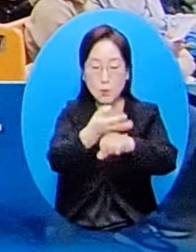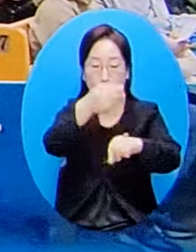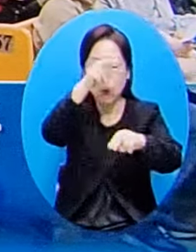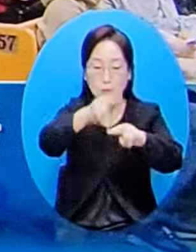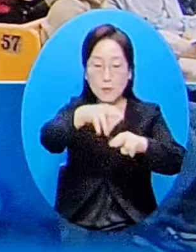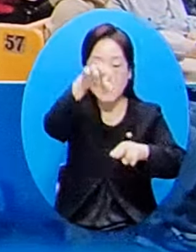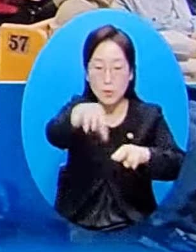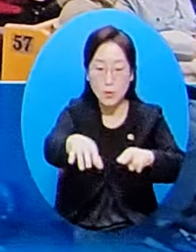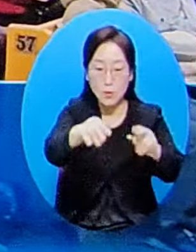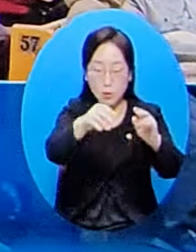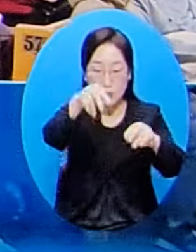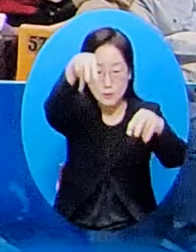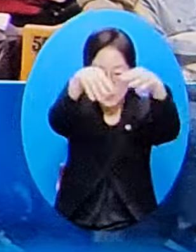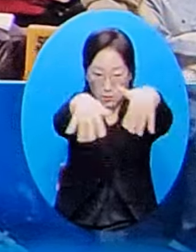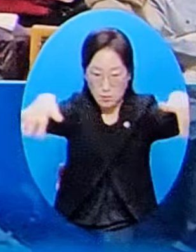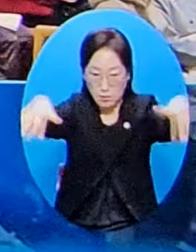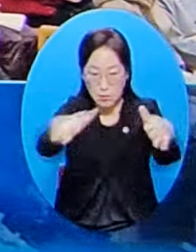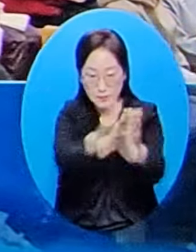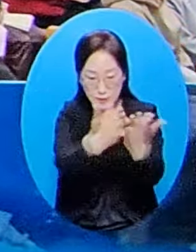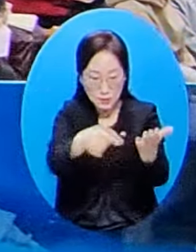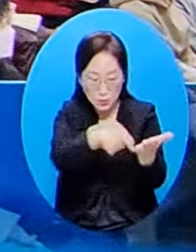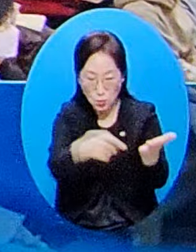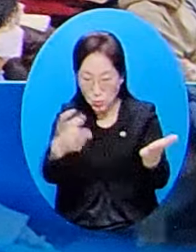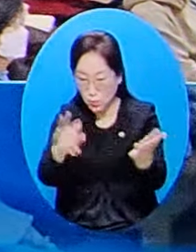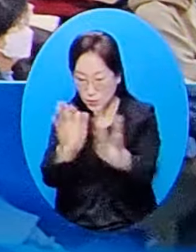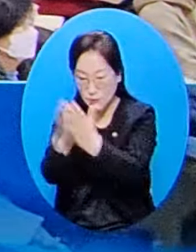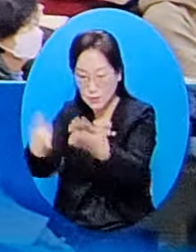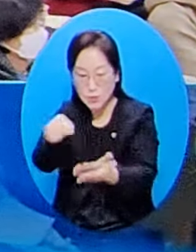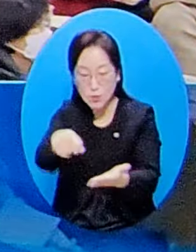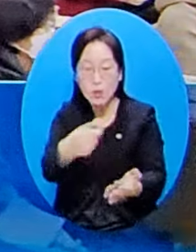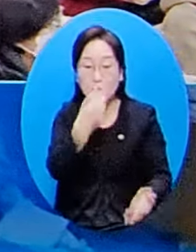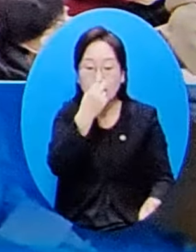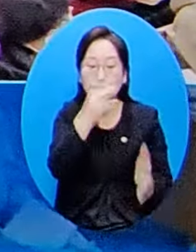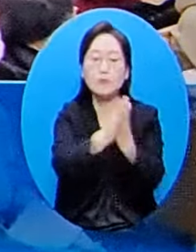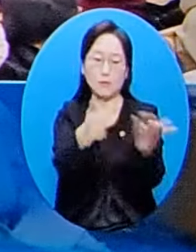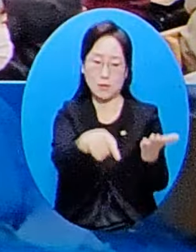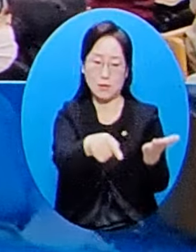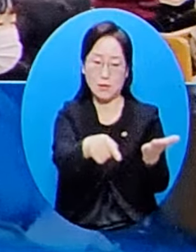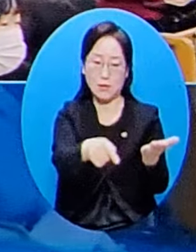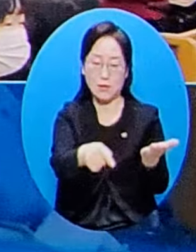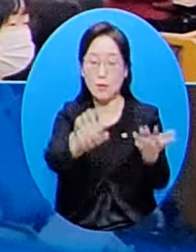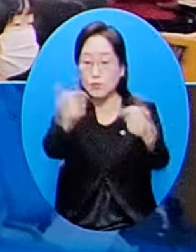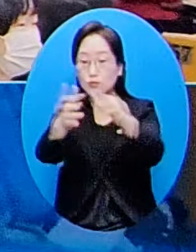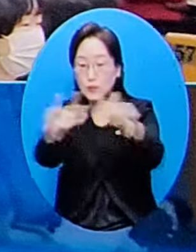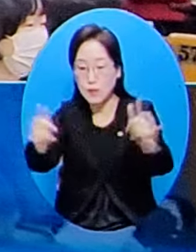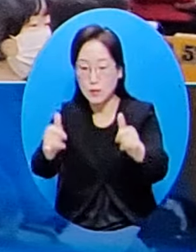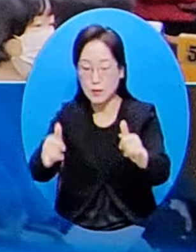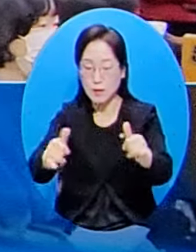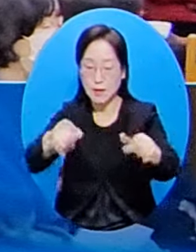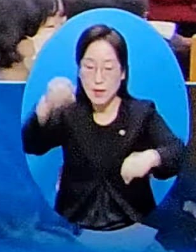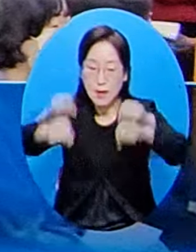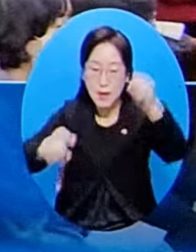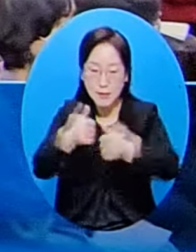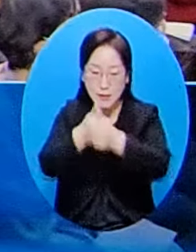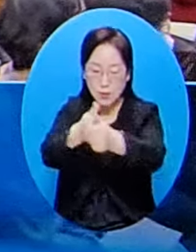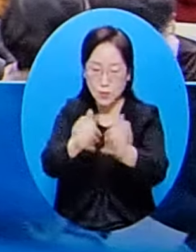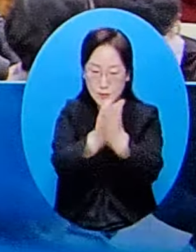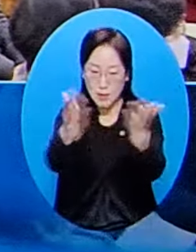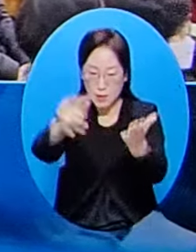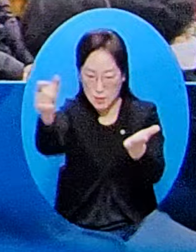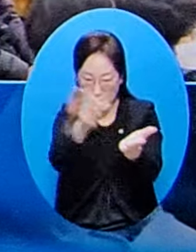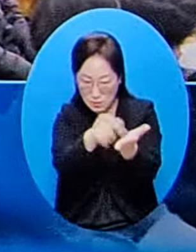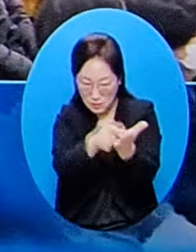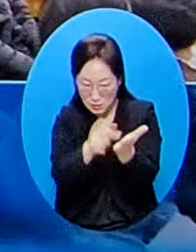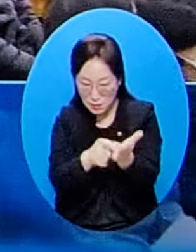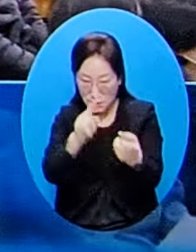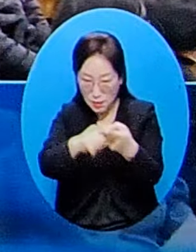책들이 펴 있고 또 다른 책이 펴졌으니 곧 생명책이라. 죽은 자들이 자기 행위를 따라 책들에 기록된 대로 심판을